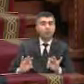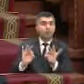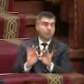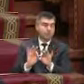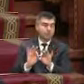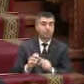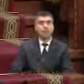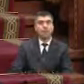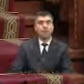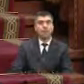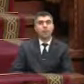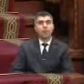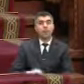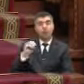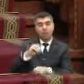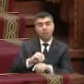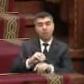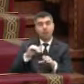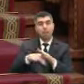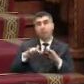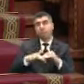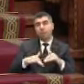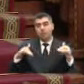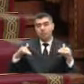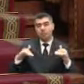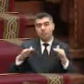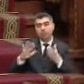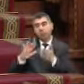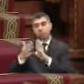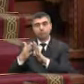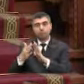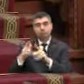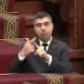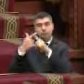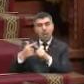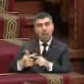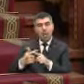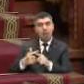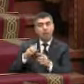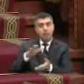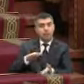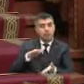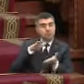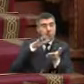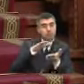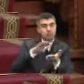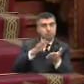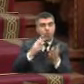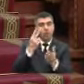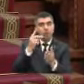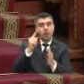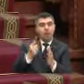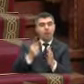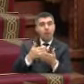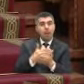أن البرلمان ضخ قبل في ميزانية ديال الراميد مبلغ قدره 2.2